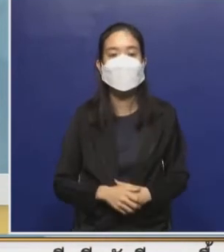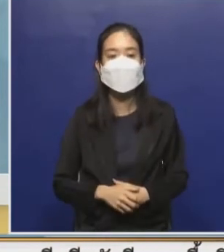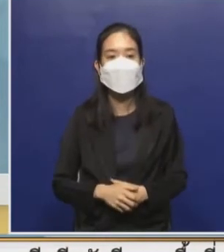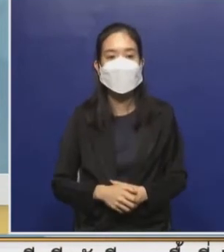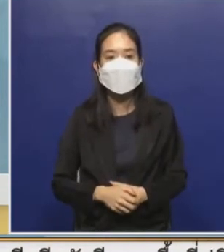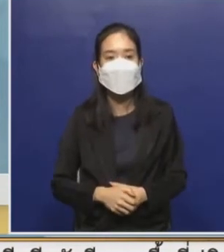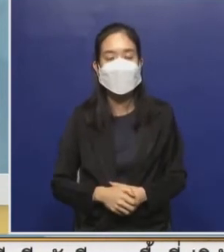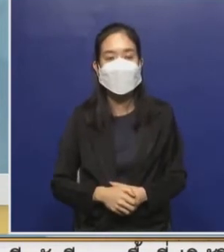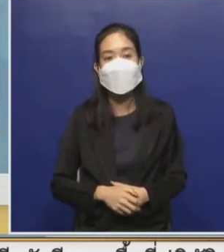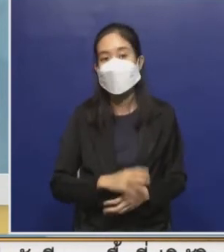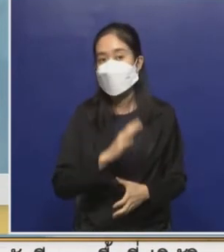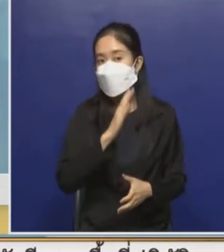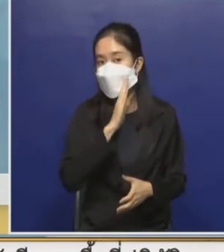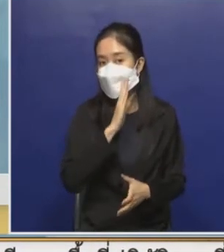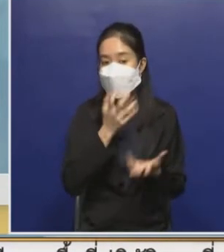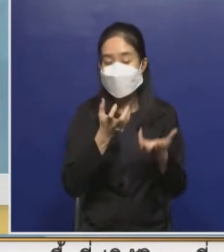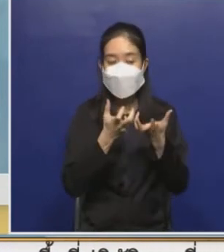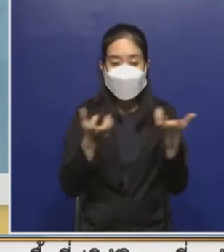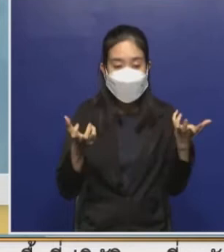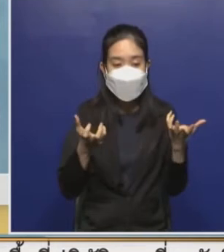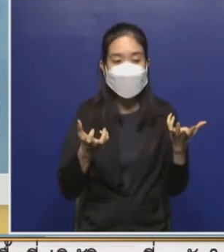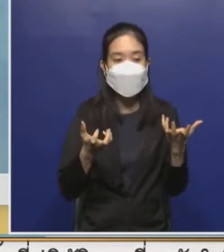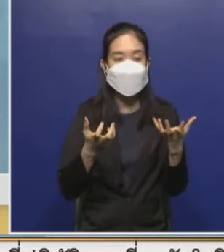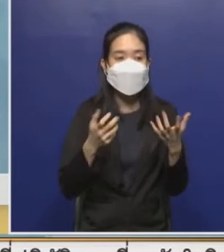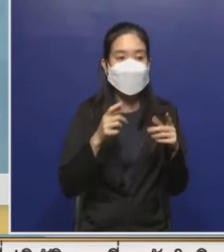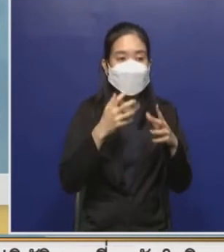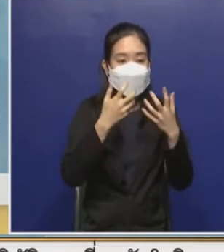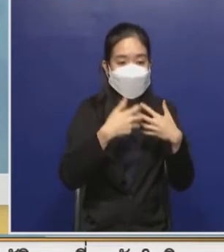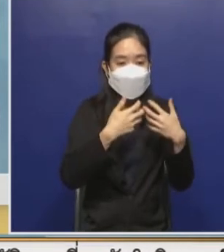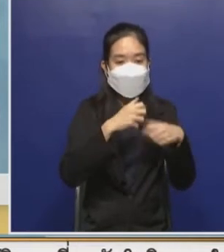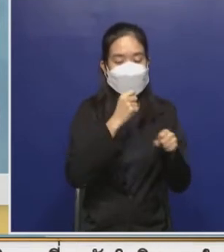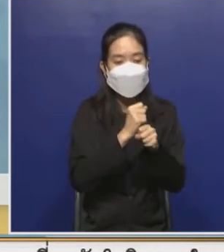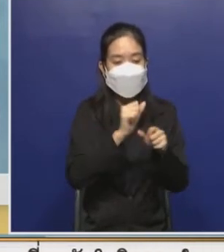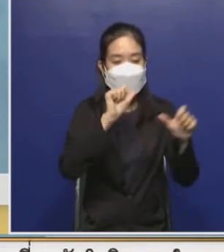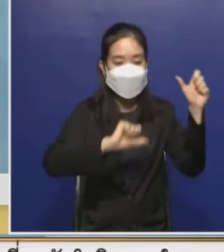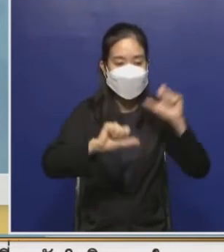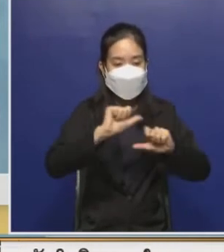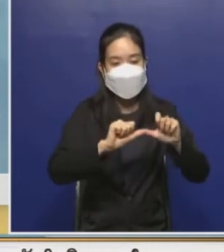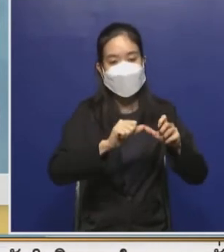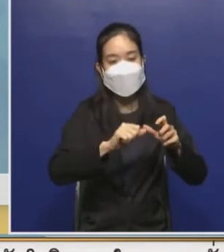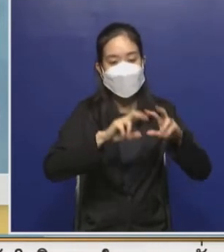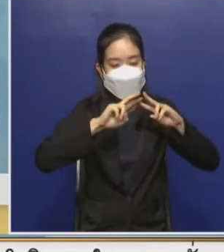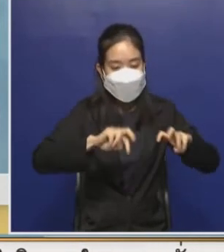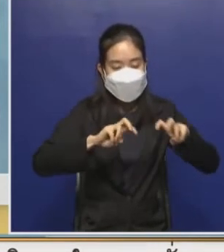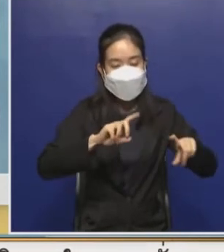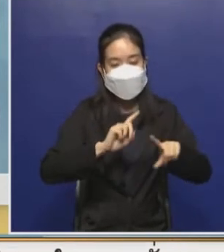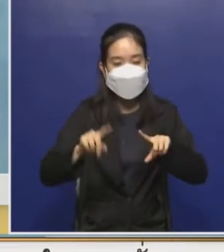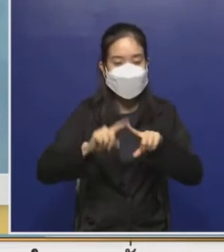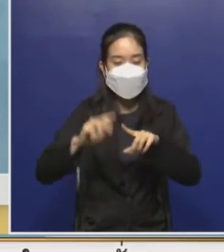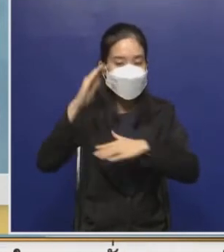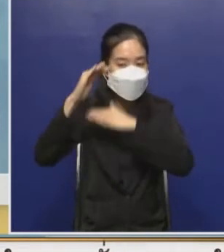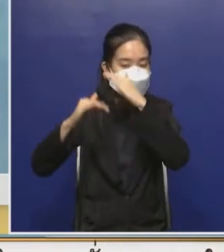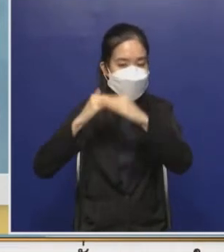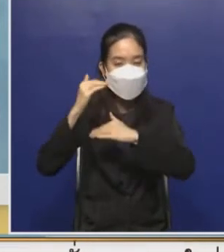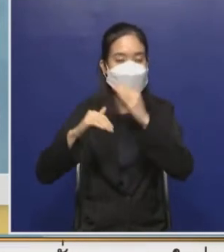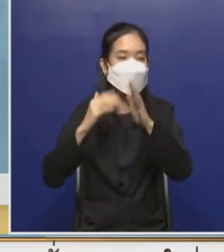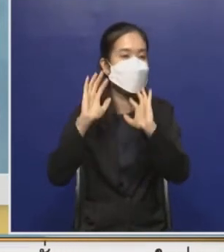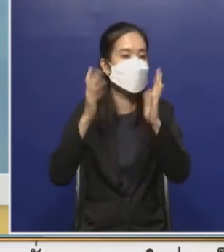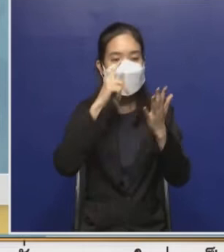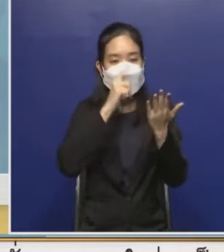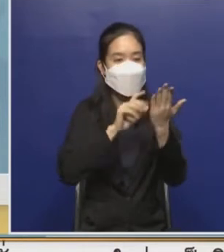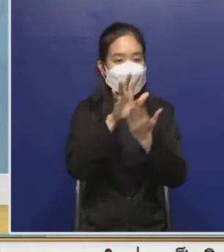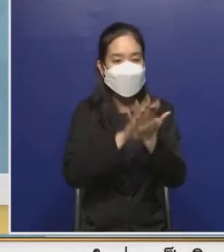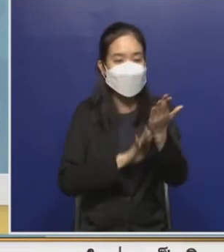2. เมื่อผลิตภาพไม่โต ประเทศจะแ่งขันไม่ได้และในทสุประเทศจะลาหลังและถอยหังนะครั